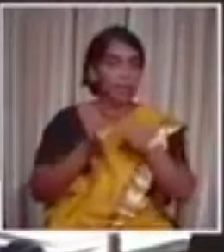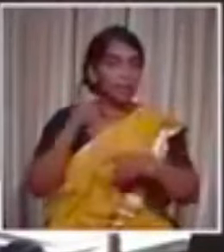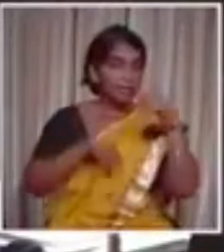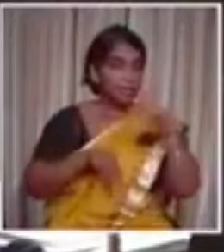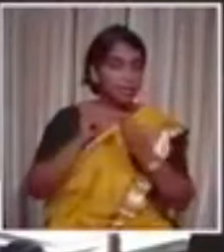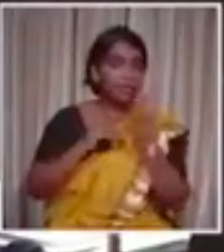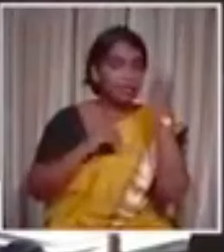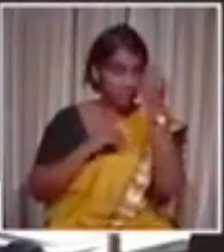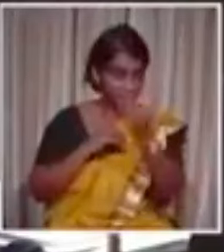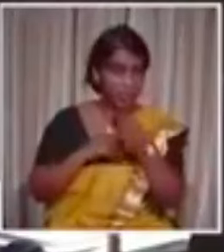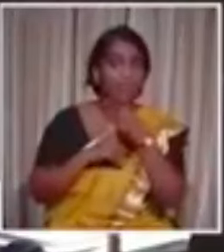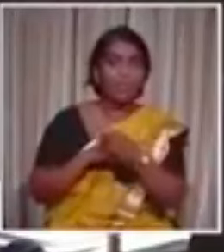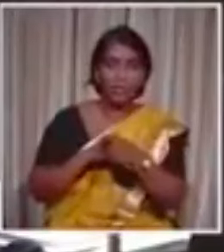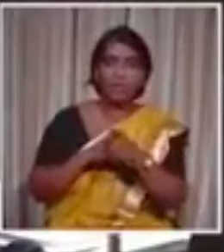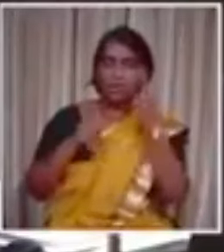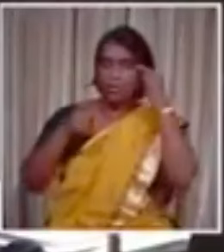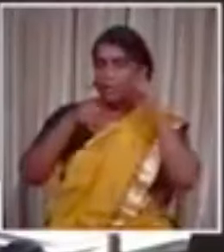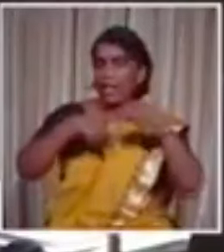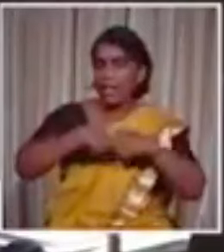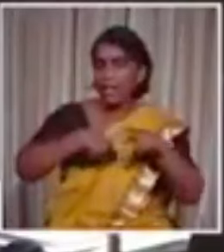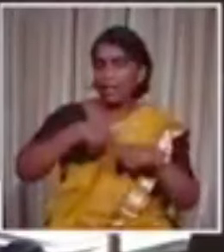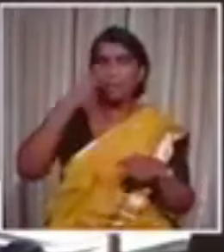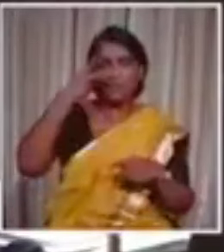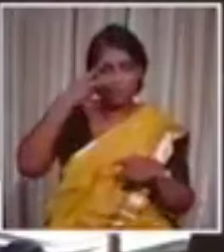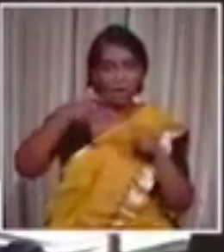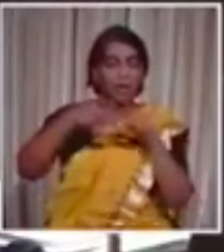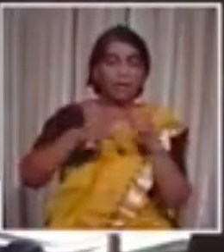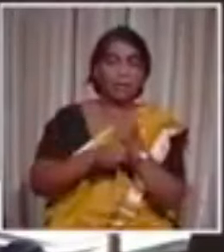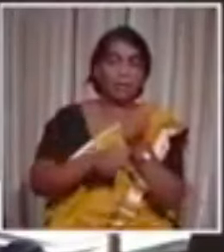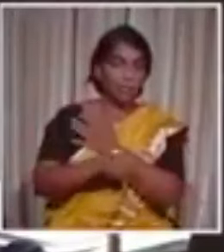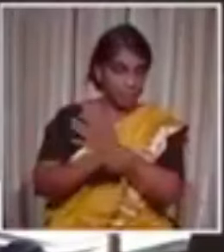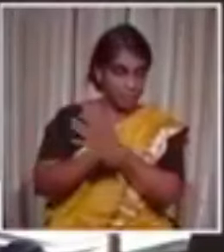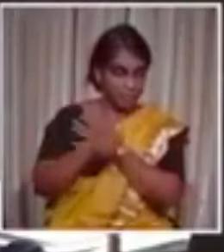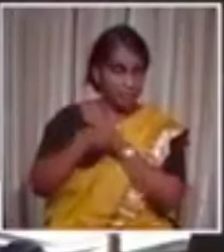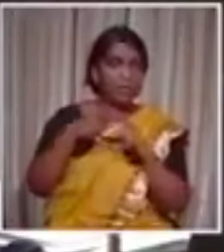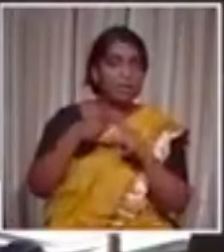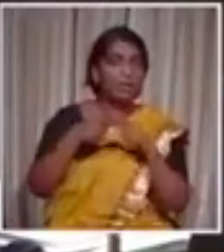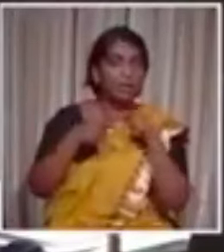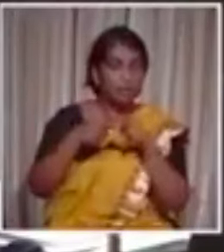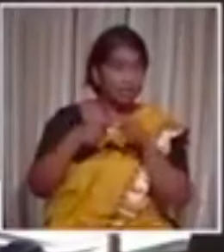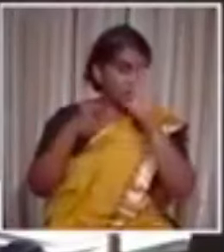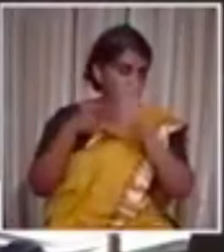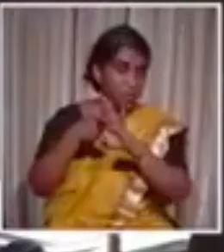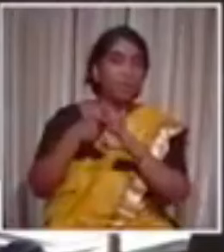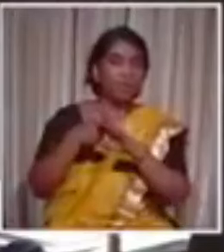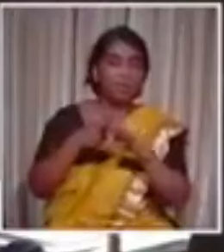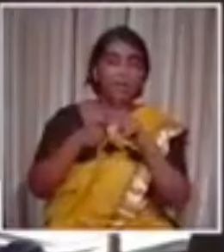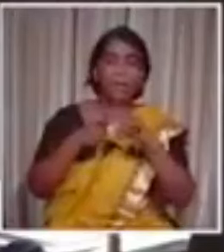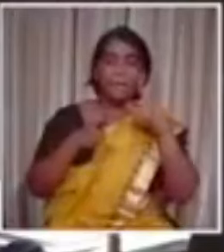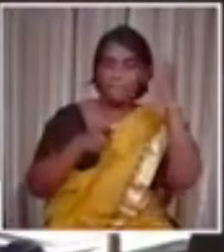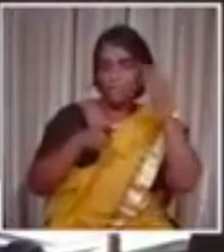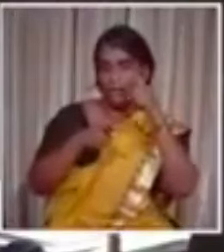ලැබුණේ එතන සාධක දෙකක් තිබුණා. එකක් ගෝඨාභය රාජපක්ෂ ඔහු විහිම එම ප්‍රතිඵල එක